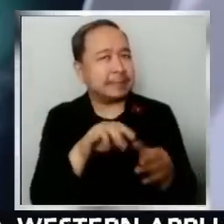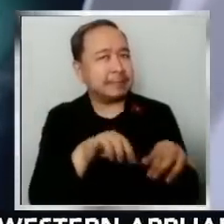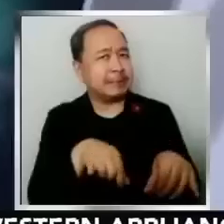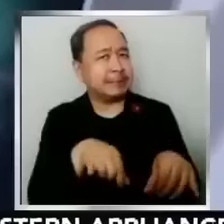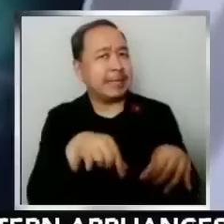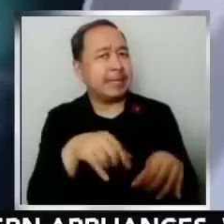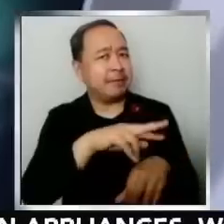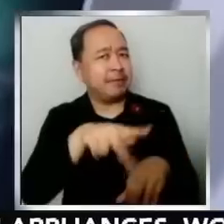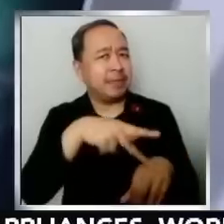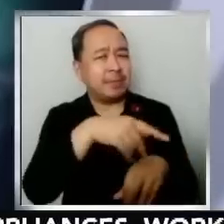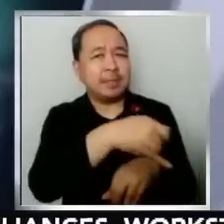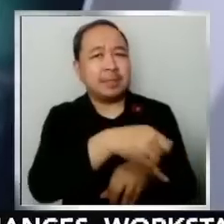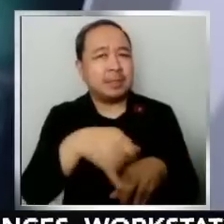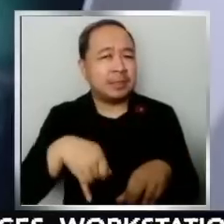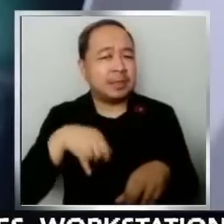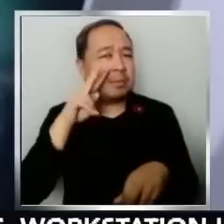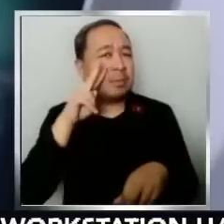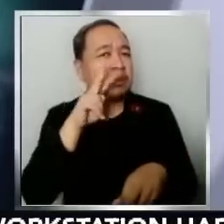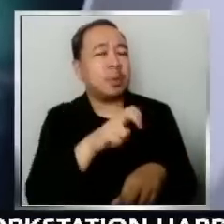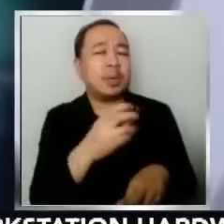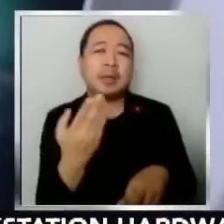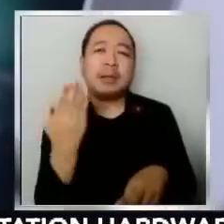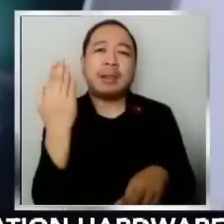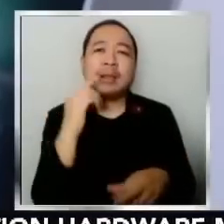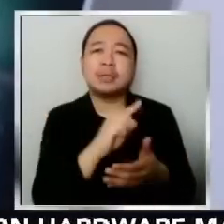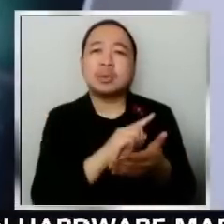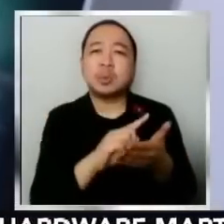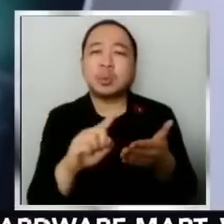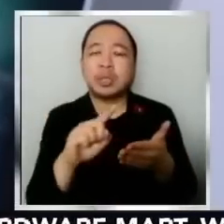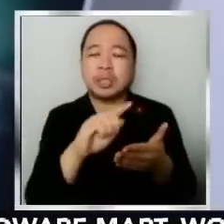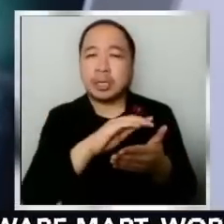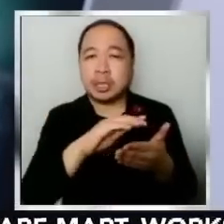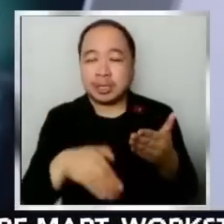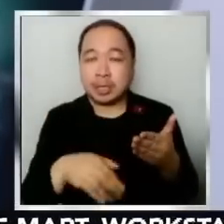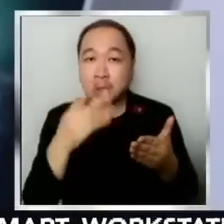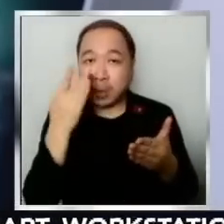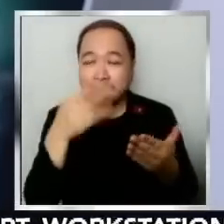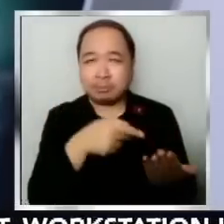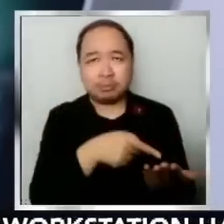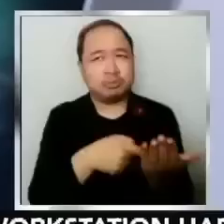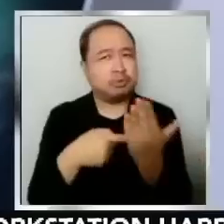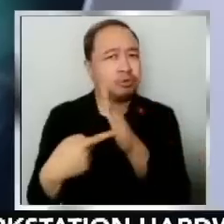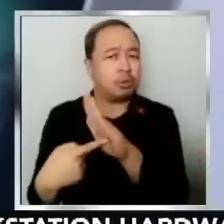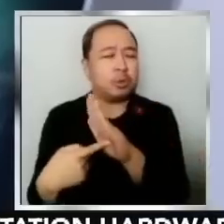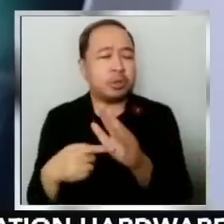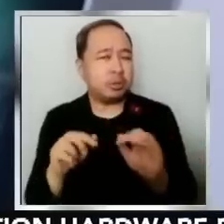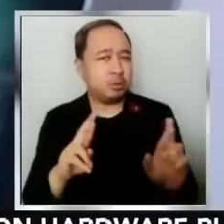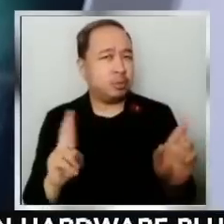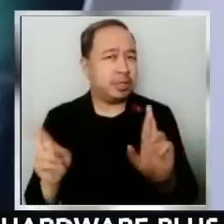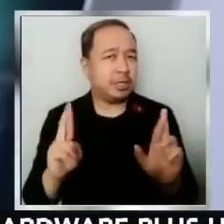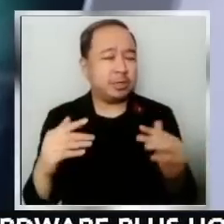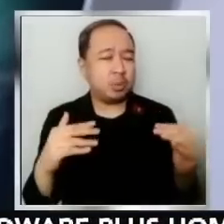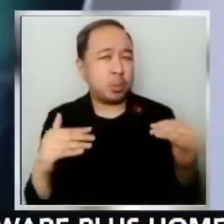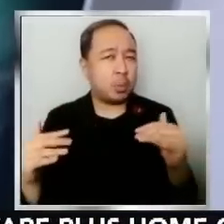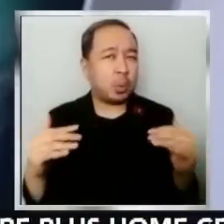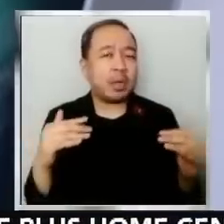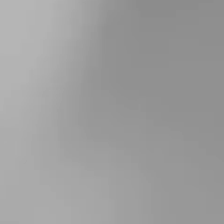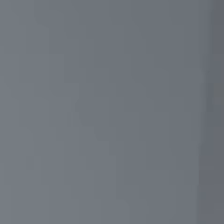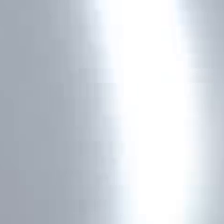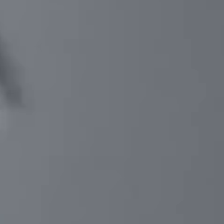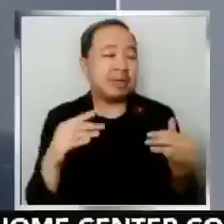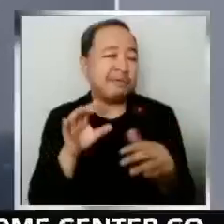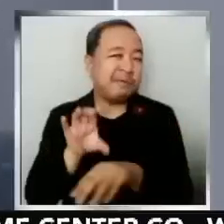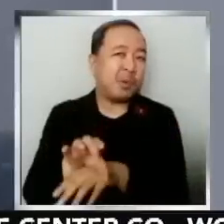eksperto tila pagpapakita ito na handa silang gumamit ng pwersa anumang oras nakatutok si Maki